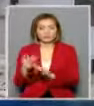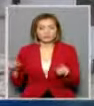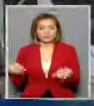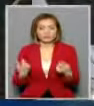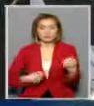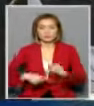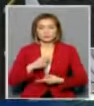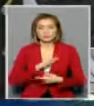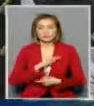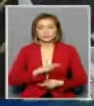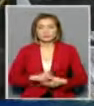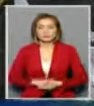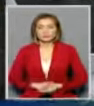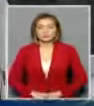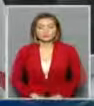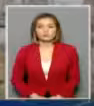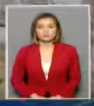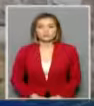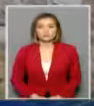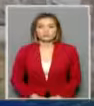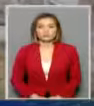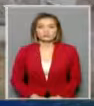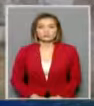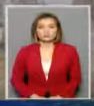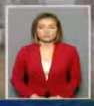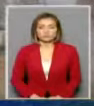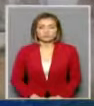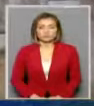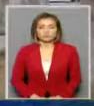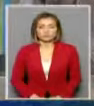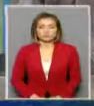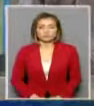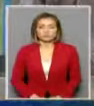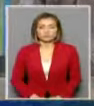развития предпринимательства. Салтанат Мурат Кызы, Айбек Галамов, Гульфара Маратова, телеканал Атырау.